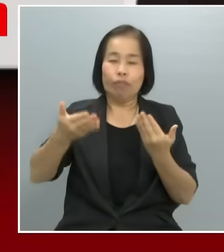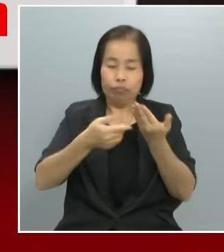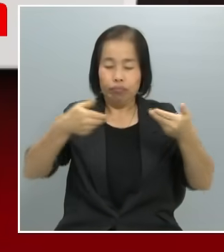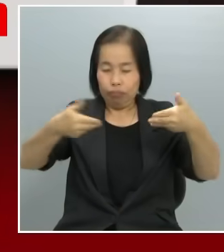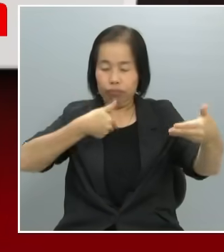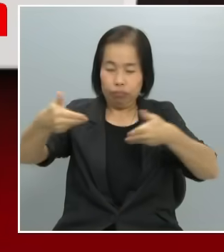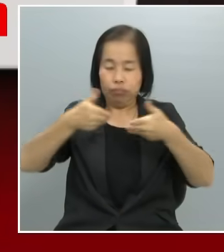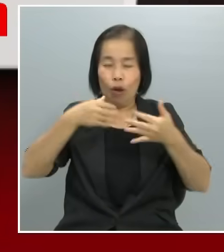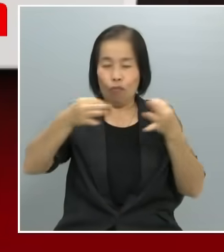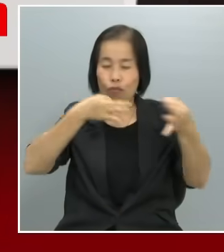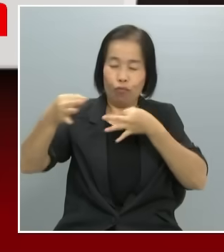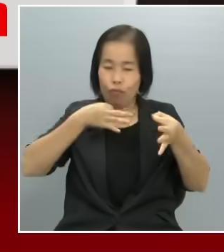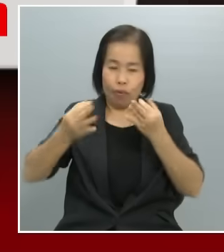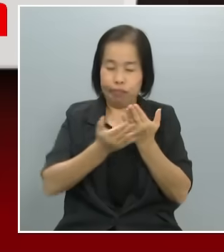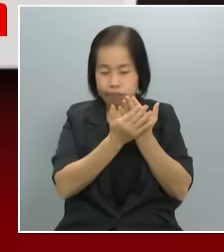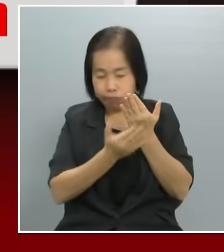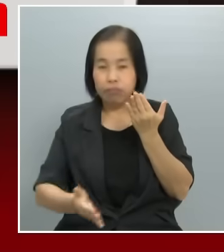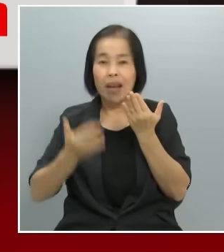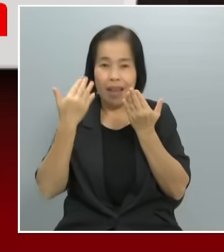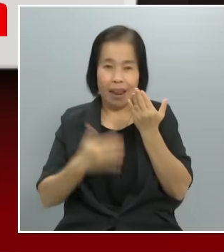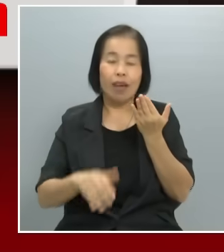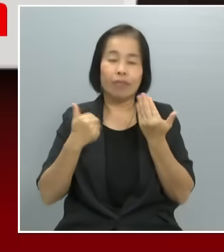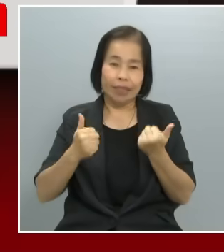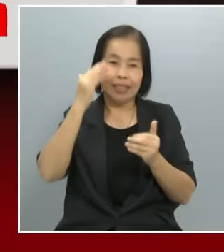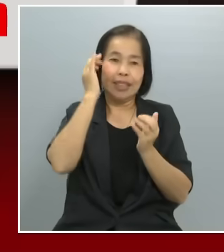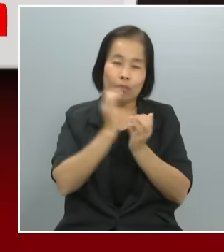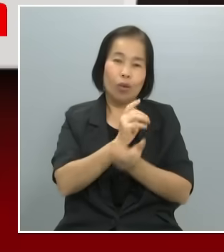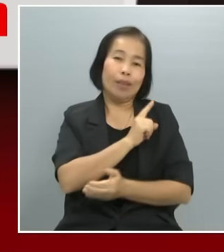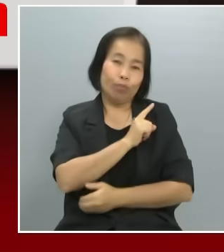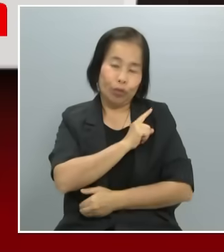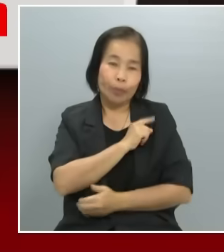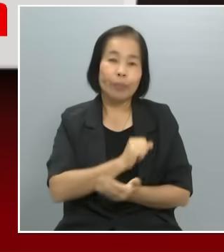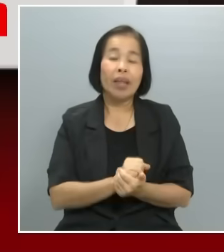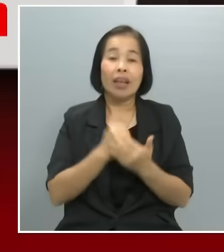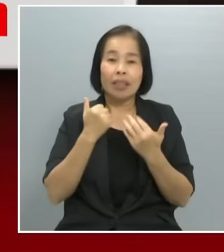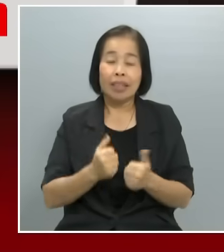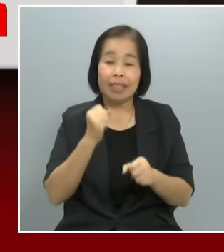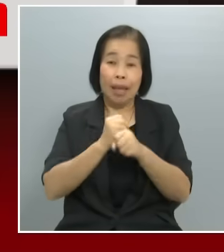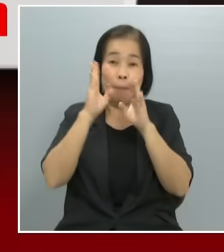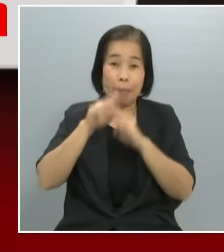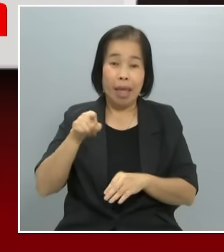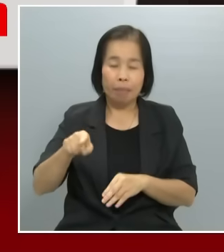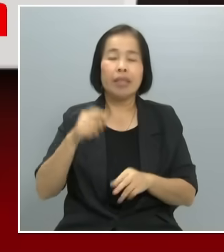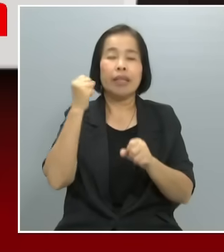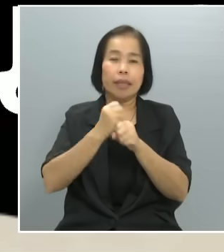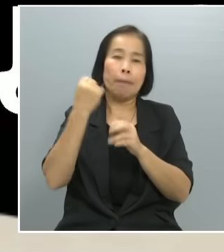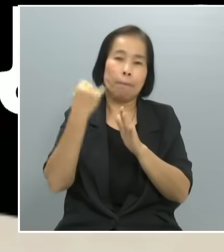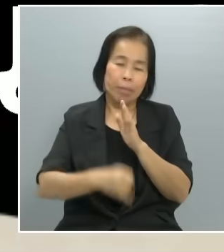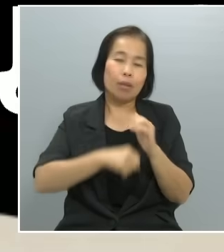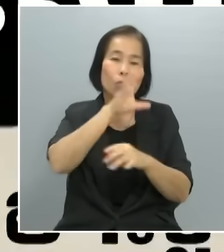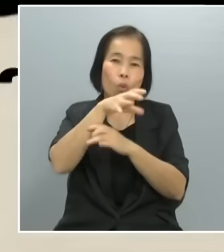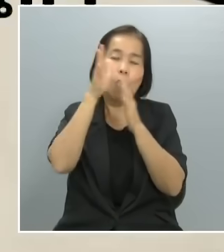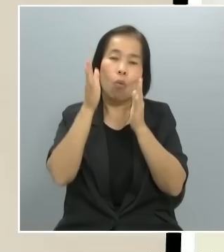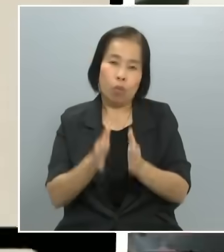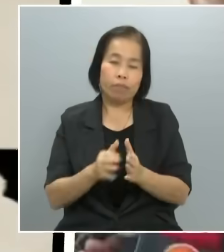วจสืบสวนสอบสวนอาชญากรรมทางเทคโนโลยีแล้วบอกด้วยนะคะบอกว่าทำแบบนี้เข้าข่ายความผิดฐานช่อโกงประชาชน